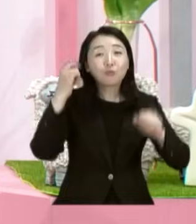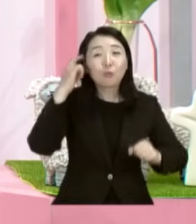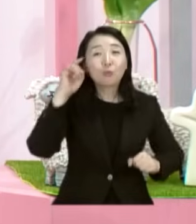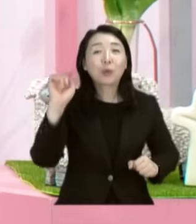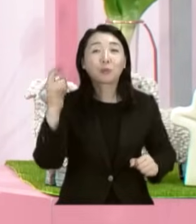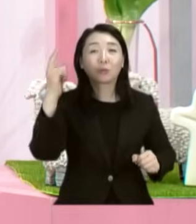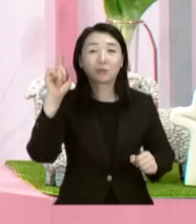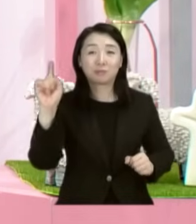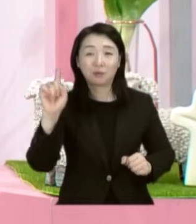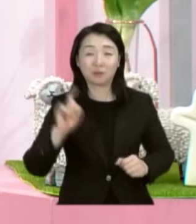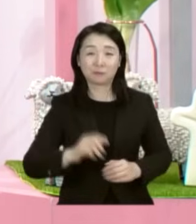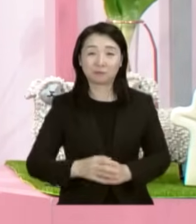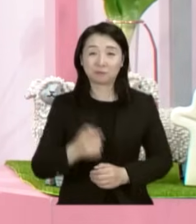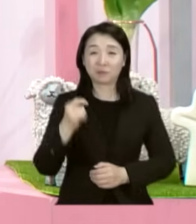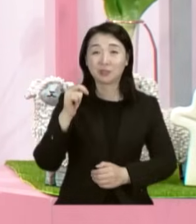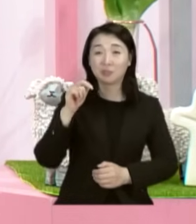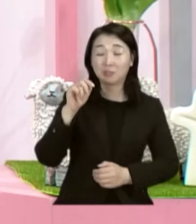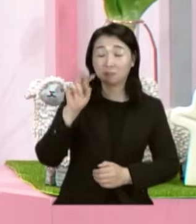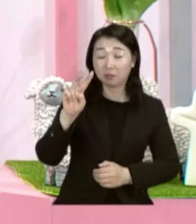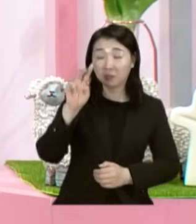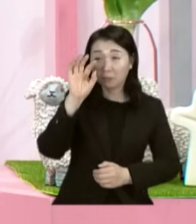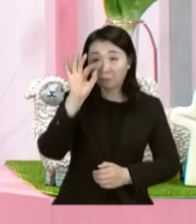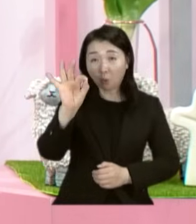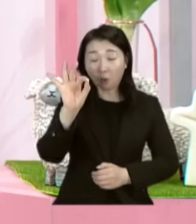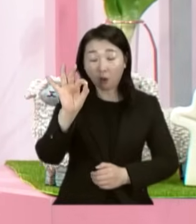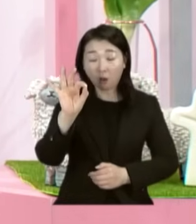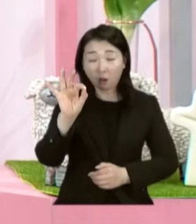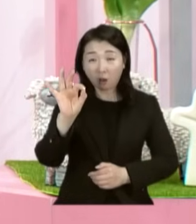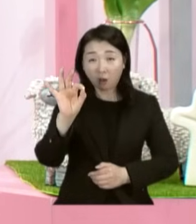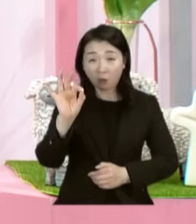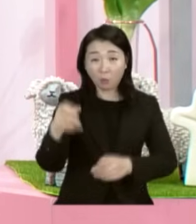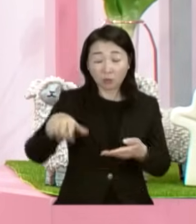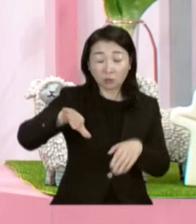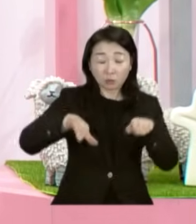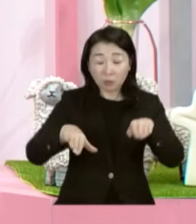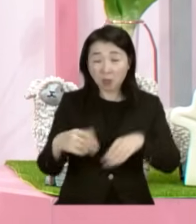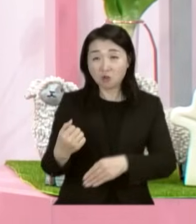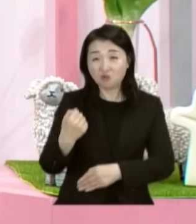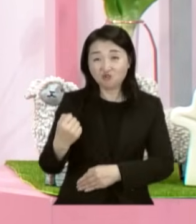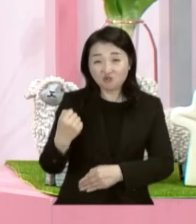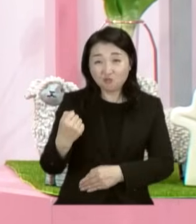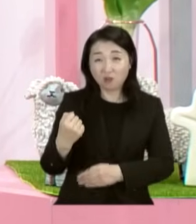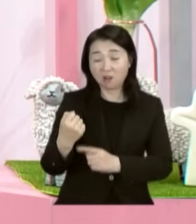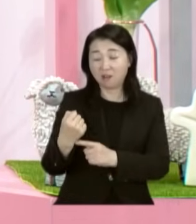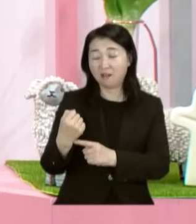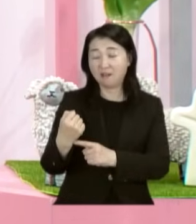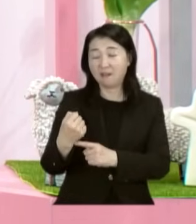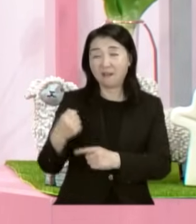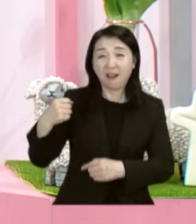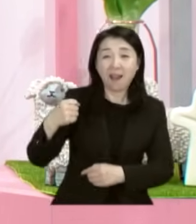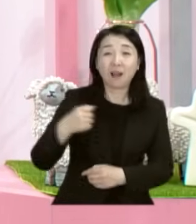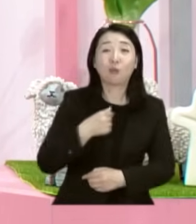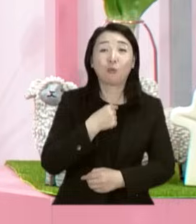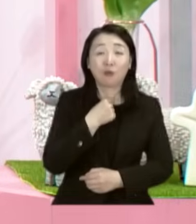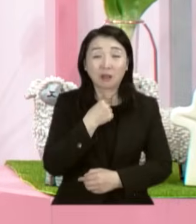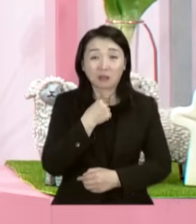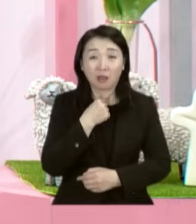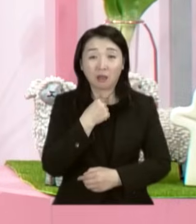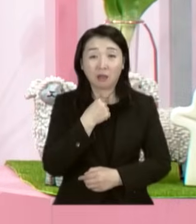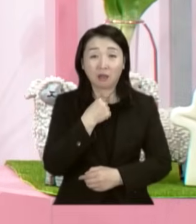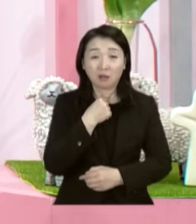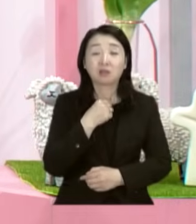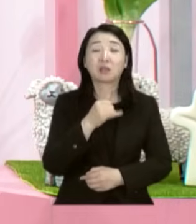저는 원래 그 TV 프로그램에 보다가 격투기 프로그램 이제 주먹이 운다 뭐 이런 프로그램들을 보면서